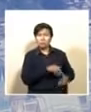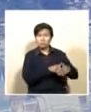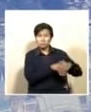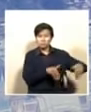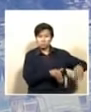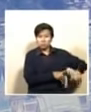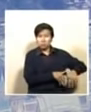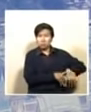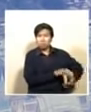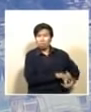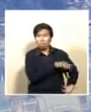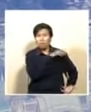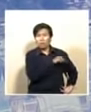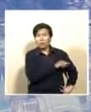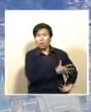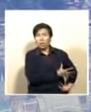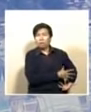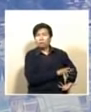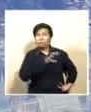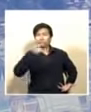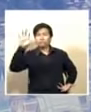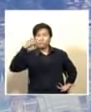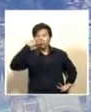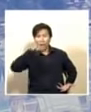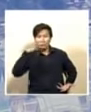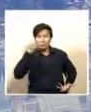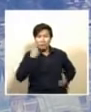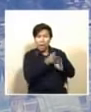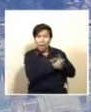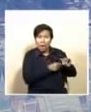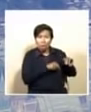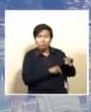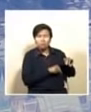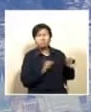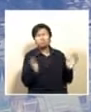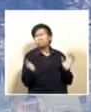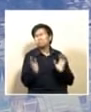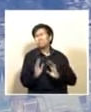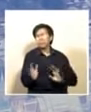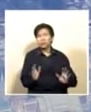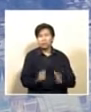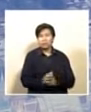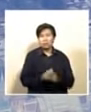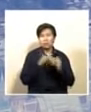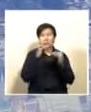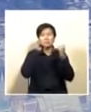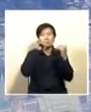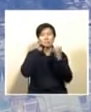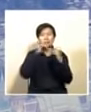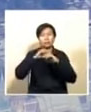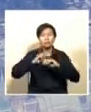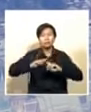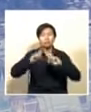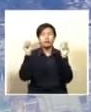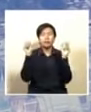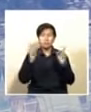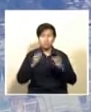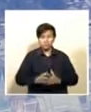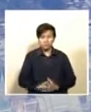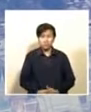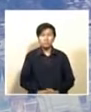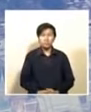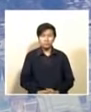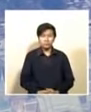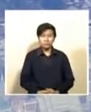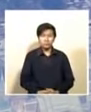ดเคลื่อนประการใดจากการสื่อสารก็ต้องขออภัยพี่น้องสื่อมวลชนแล้วก็พี่น้องประชาชนด้วยทั้งนี้ทั้งนั้นก็เ